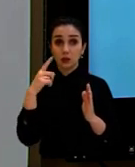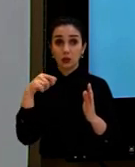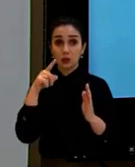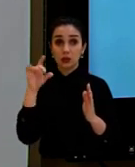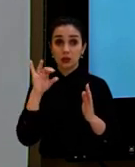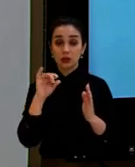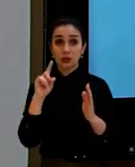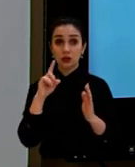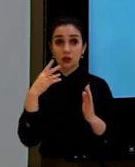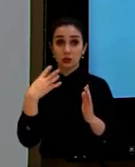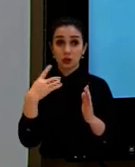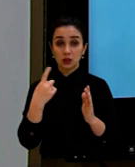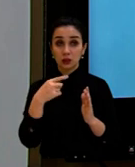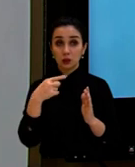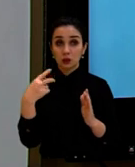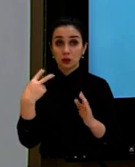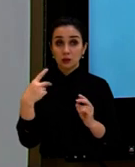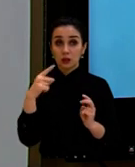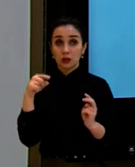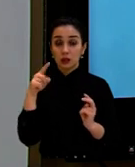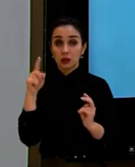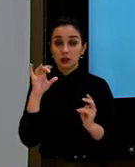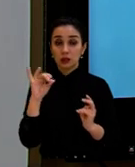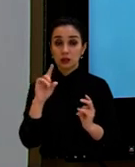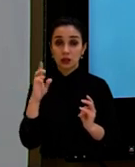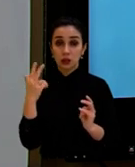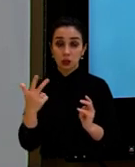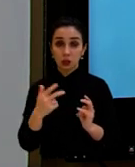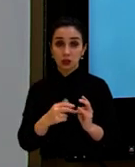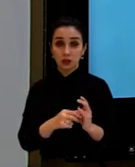из 41 минус 20 корней из 3.